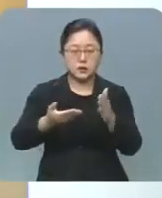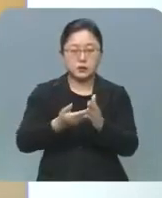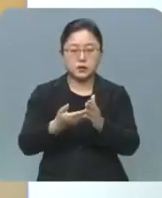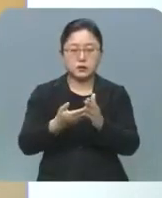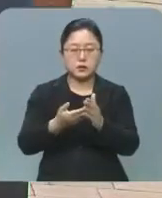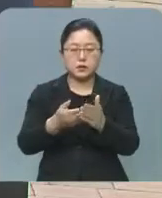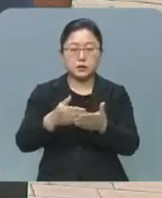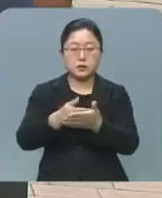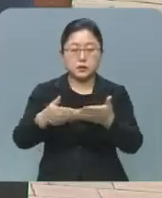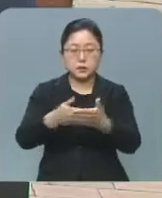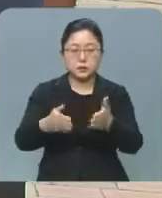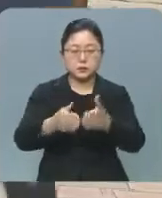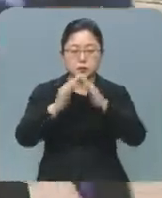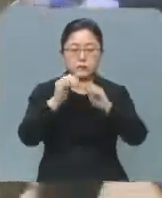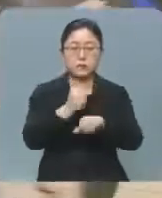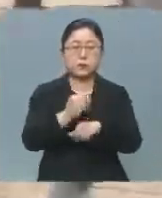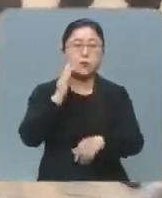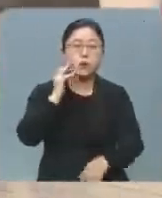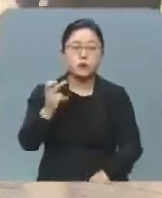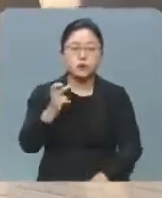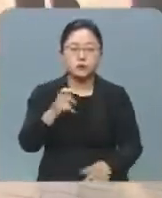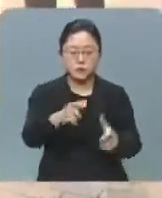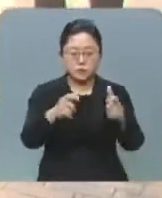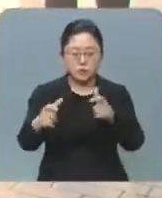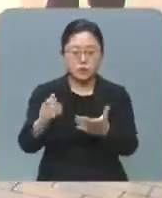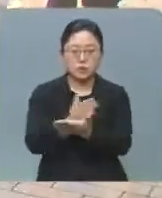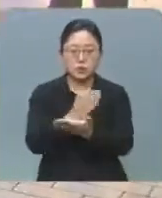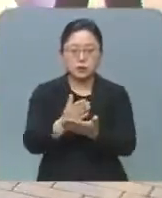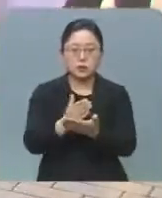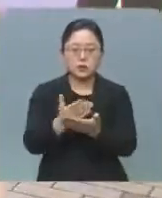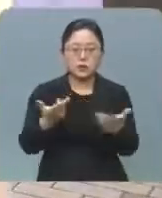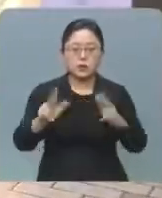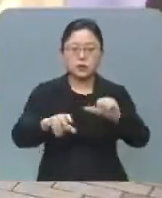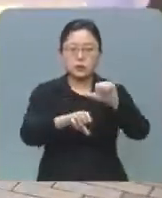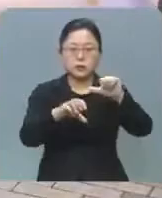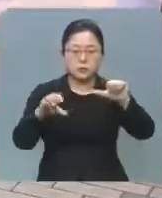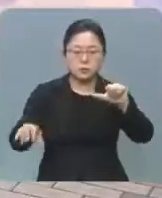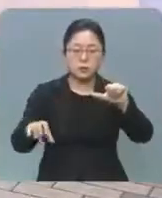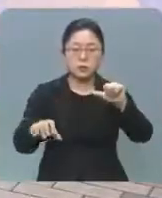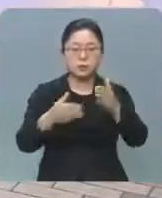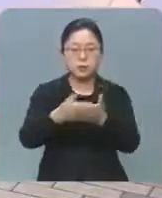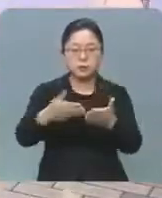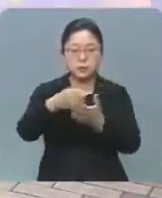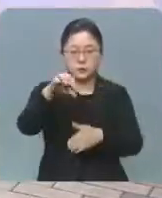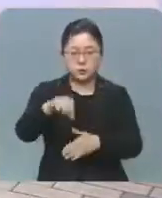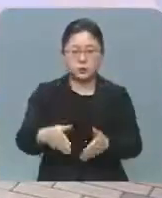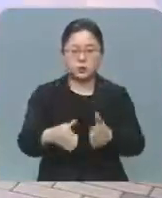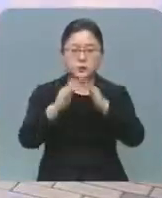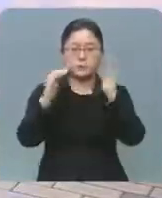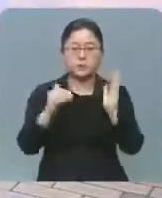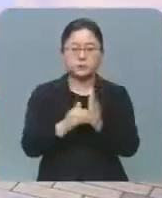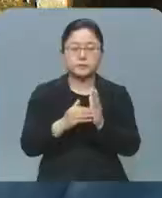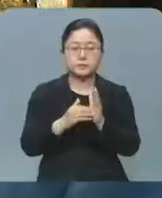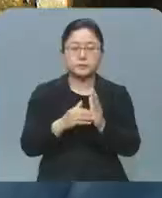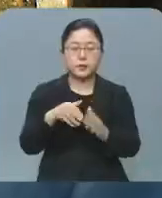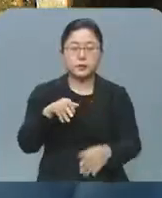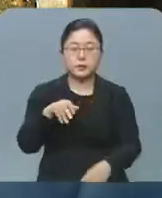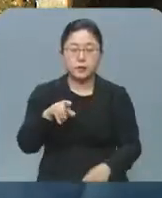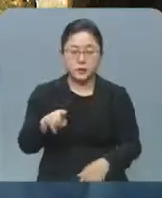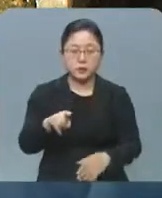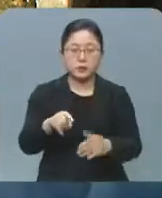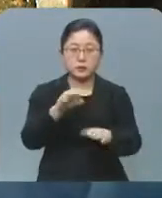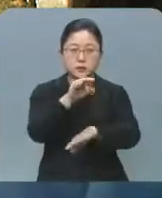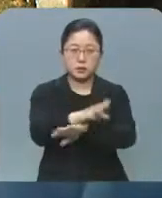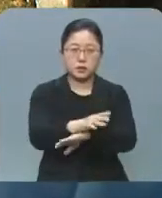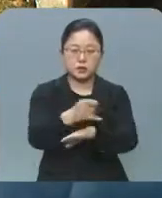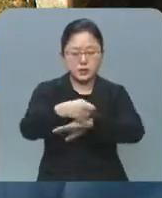미술관이 문을 열었고 광주 광산구도 권역을 나누어 공원 5곳에 별밤 미술관을 마련했습니다. 컨테이너로 그룹해가지고